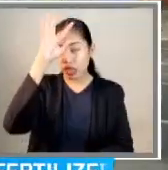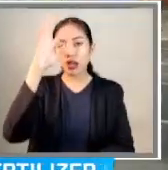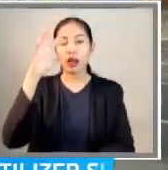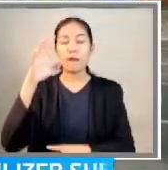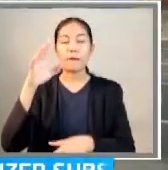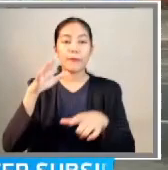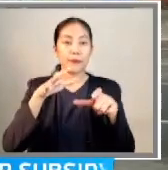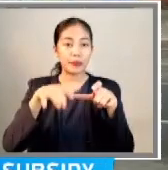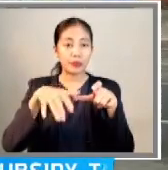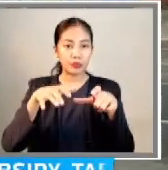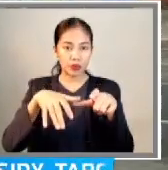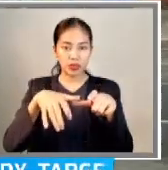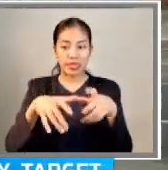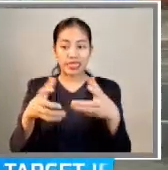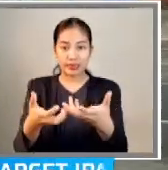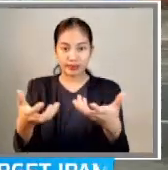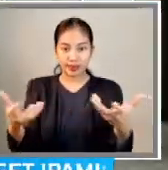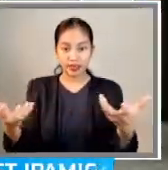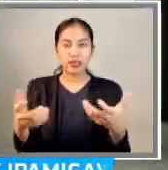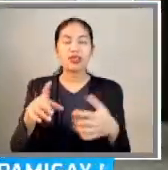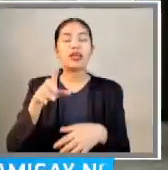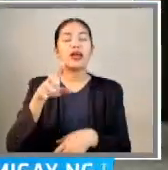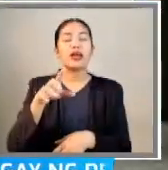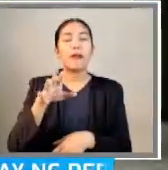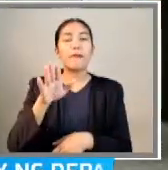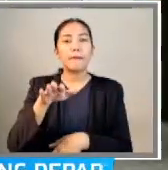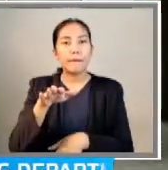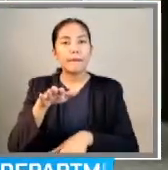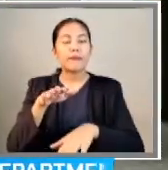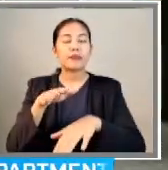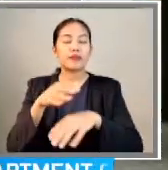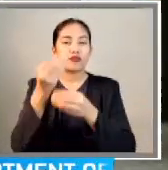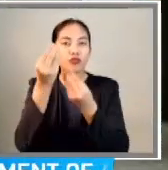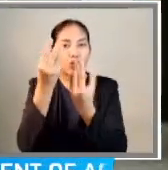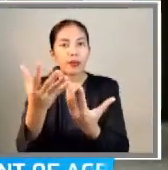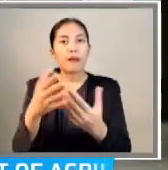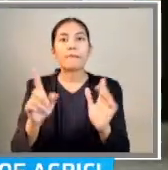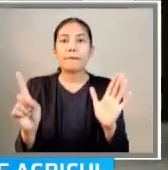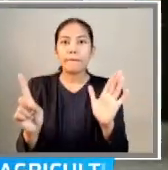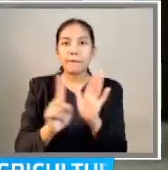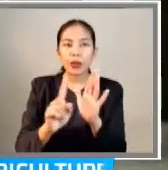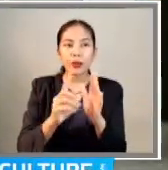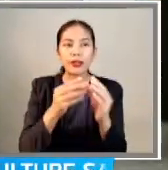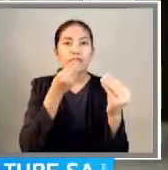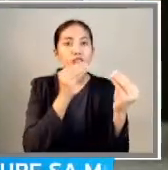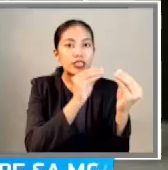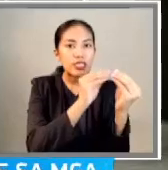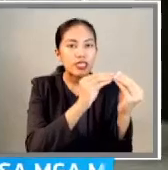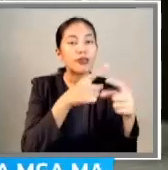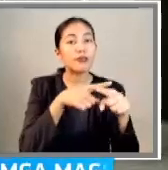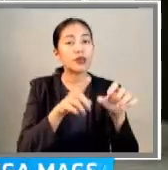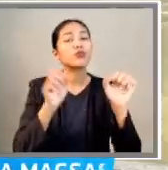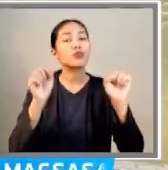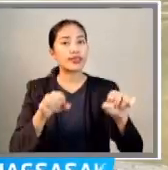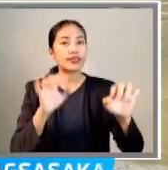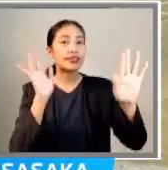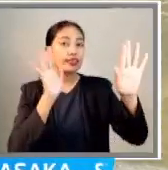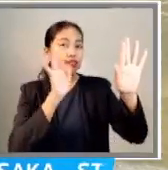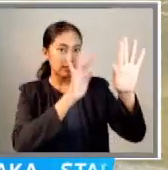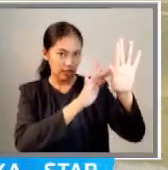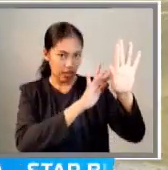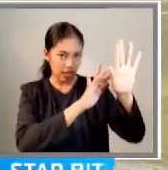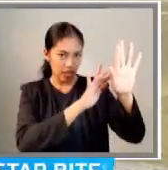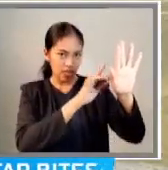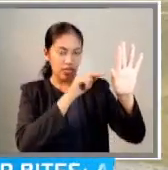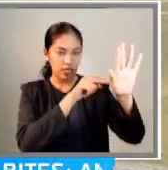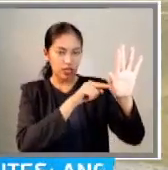Bawal humalik pero pwedeng humawak sa imahen ng Nazareno at ito po ay replika. Pwede